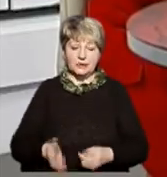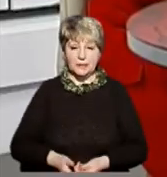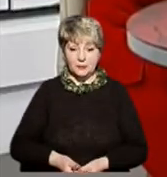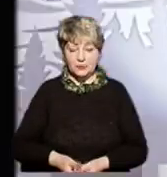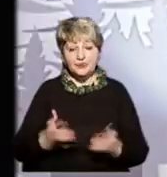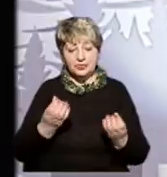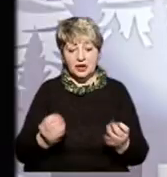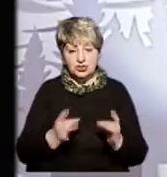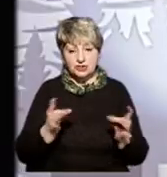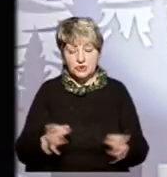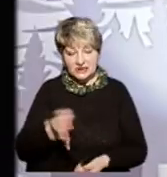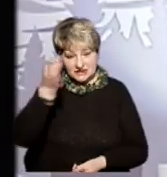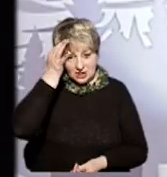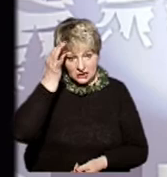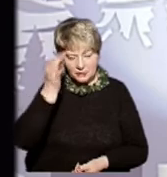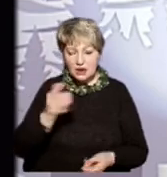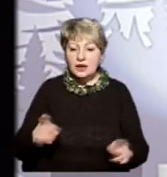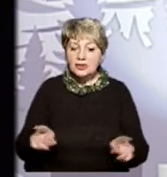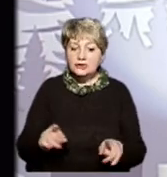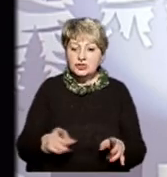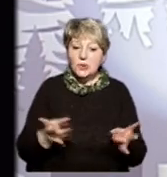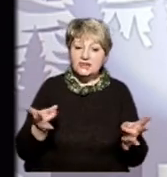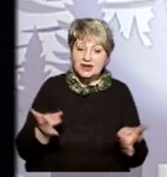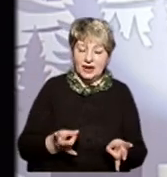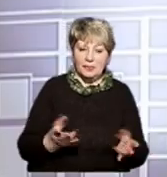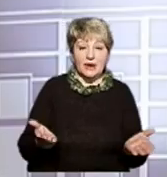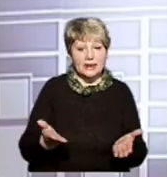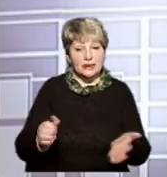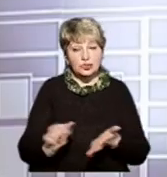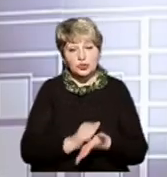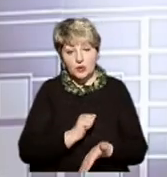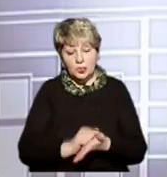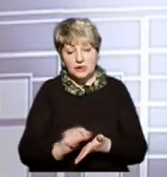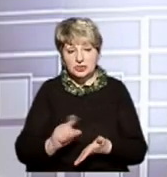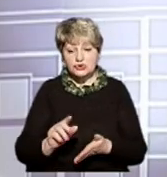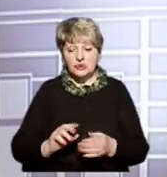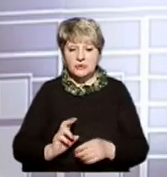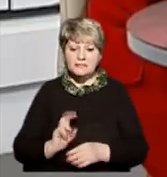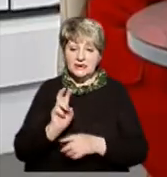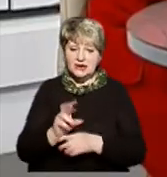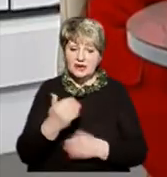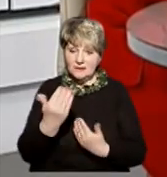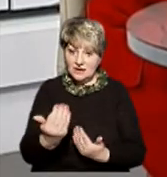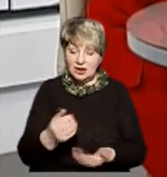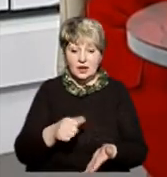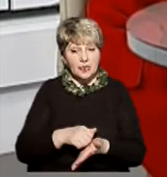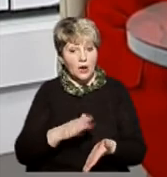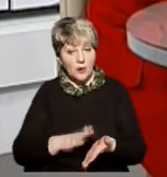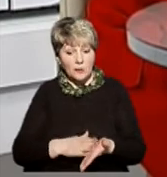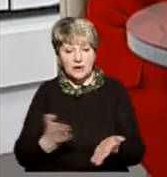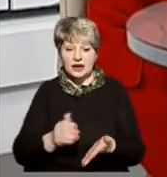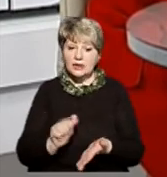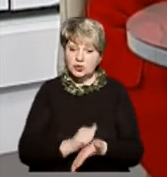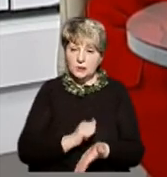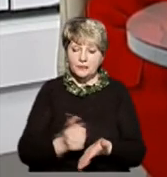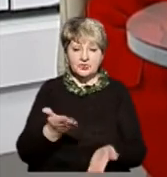раз нагадаємо, що потрібно мати, які документи для того, аби звернутися до вас за допомогою, саме стати на облік або знаходитися на